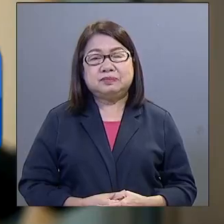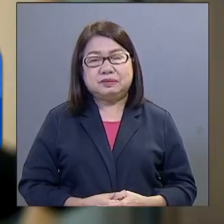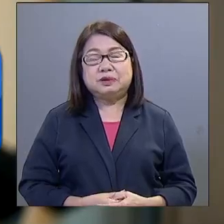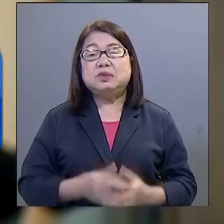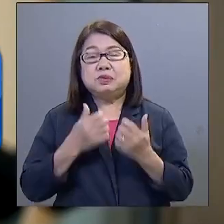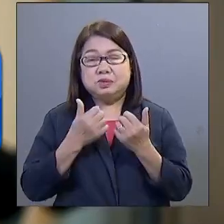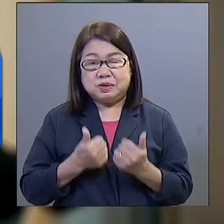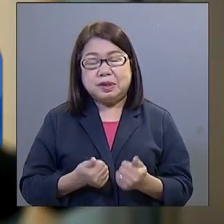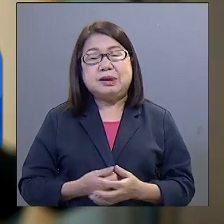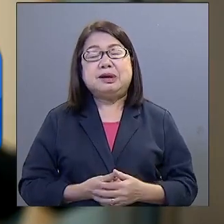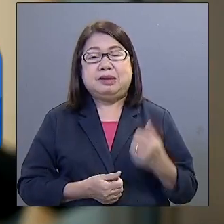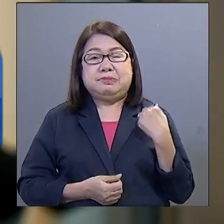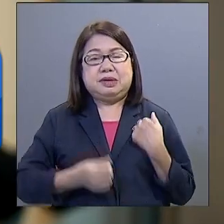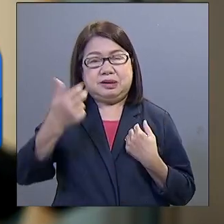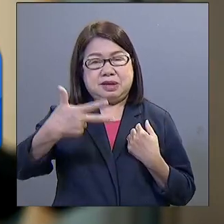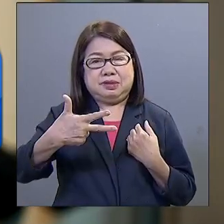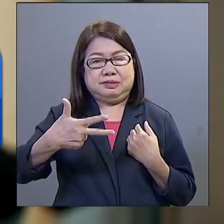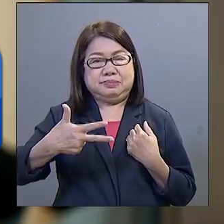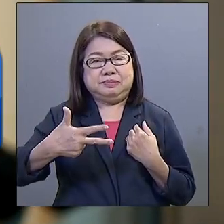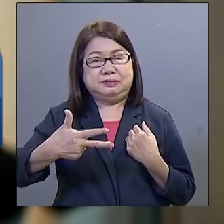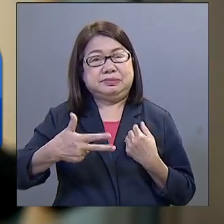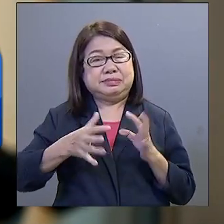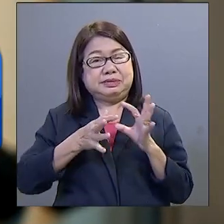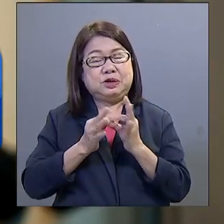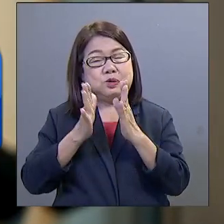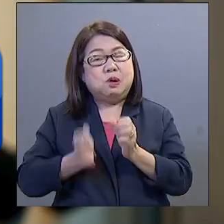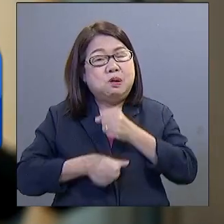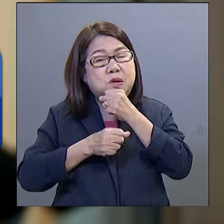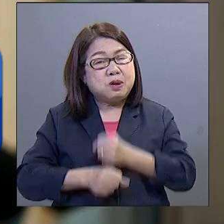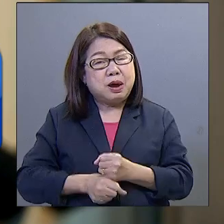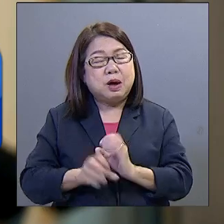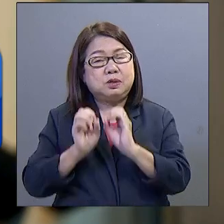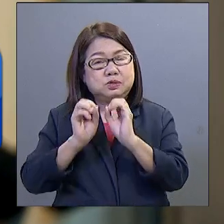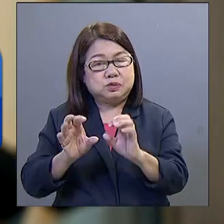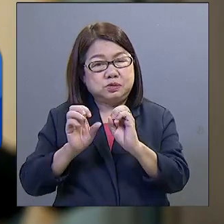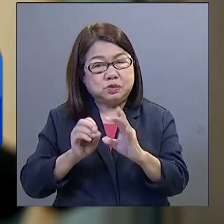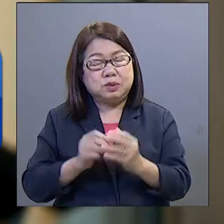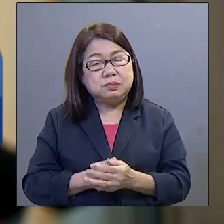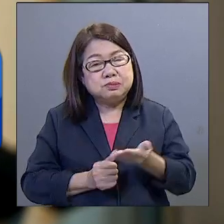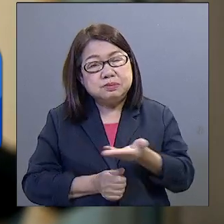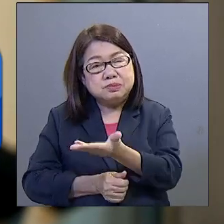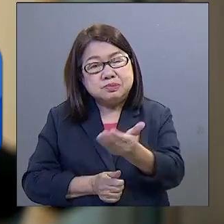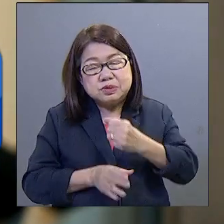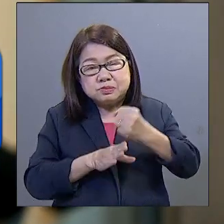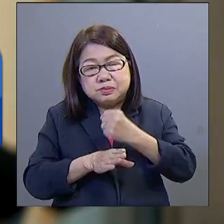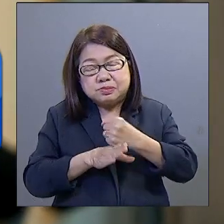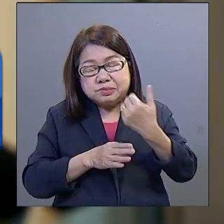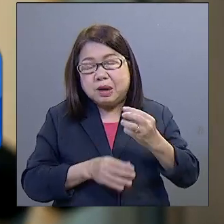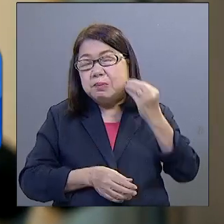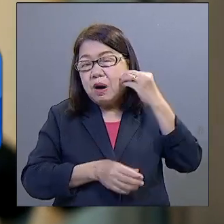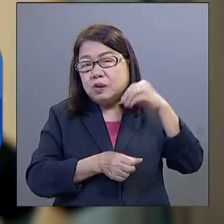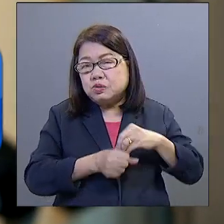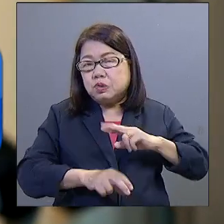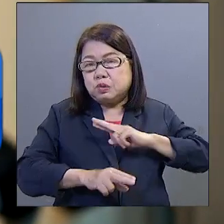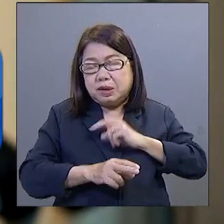ในช่วงนี้มี3ท่าเช็คการทรงตัวในผู้สูงอายุมาฝากกันค่ะสามารถนำไปทดสอบตัวเองได้ง่ายๆที่บ้านนะคะมาเรีย